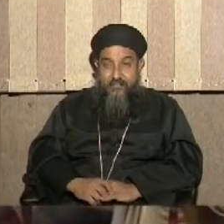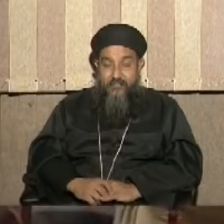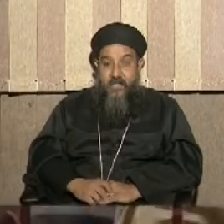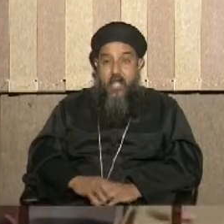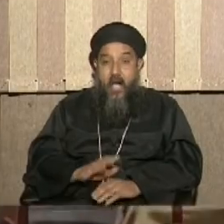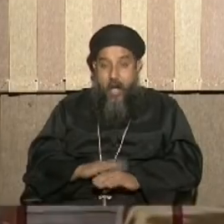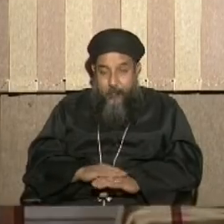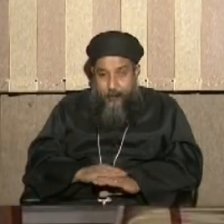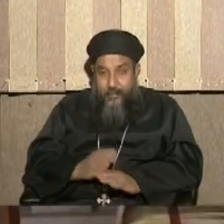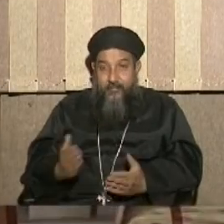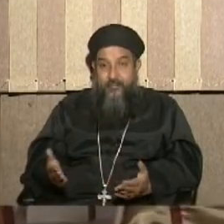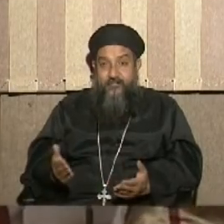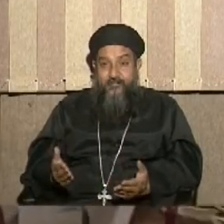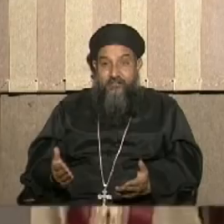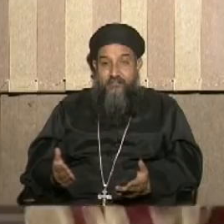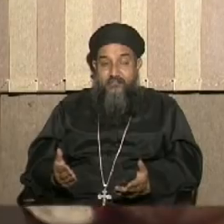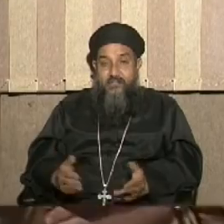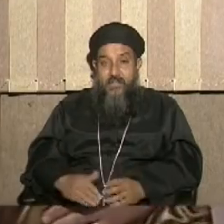أمر مولاي.